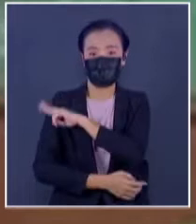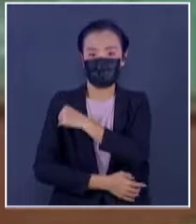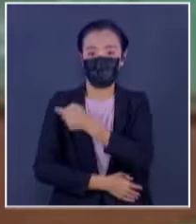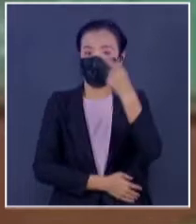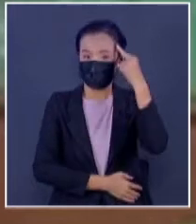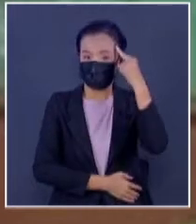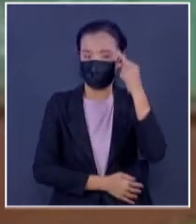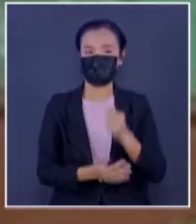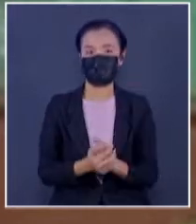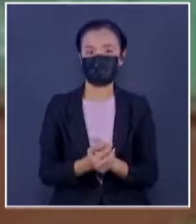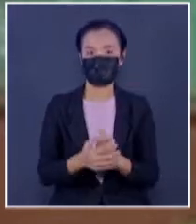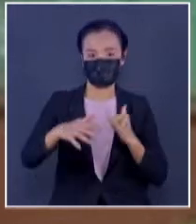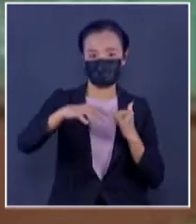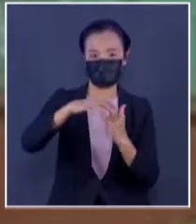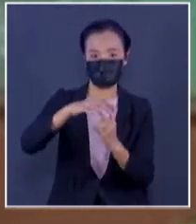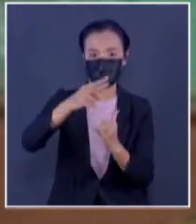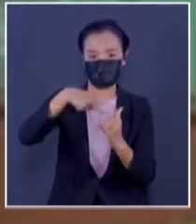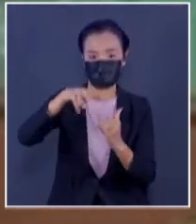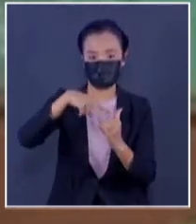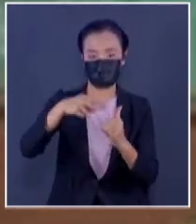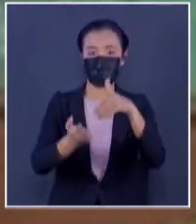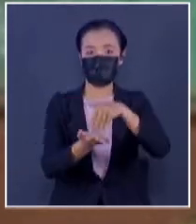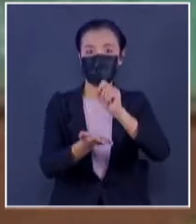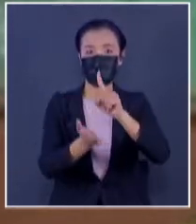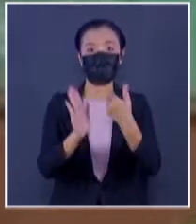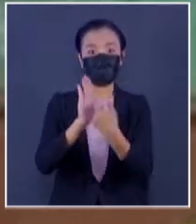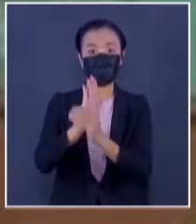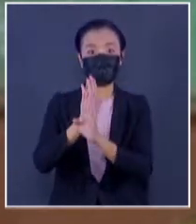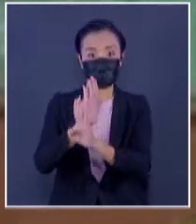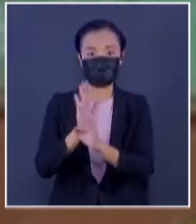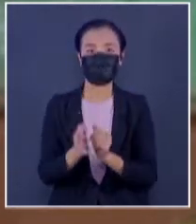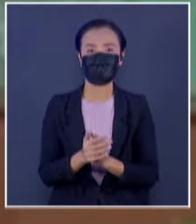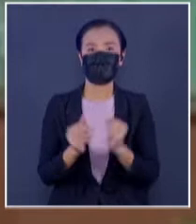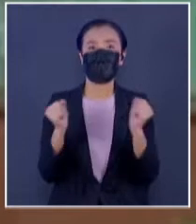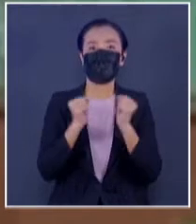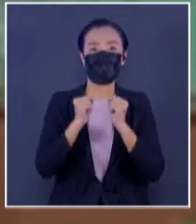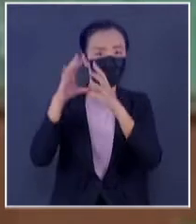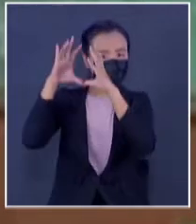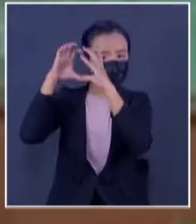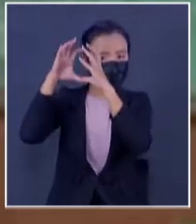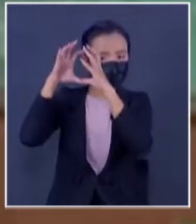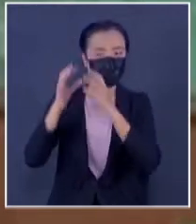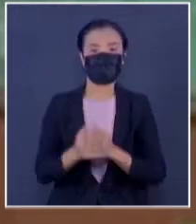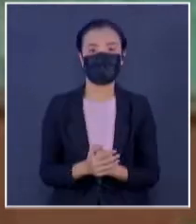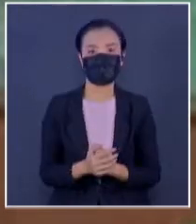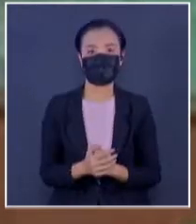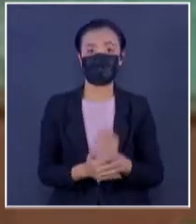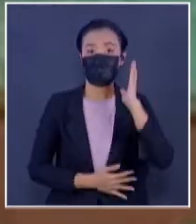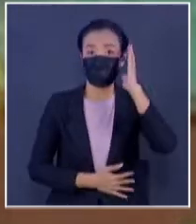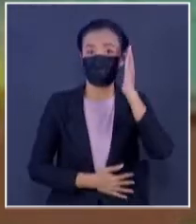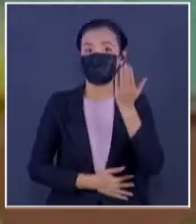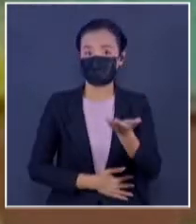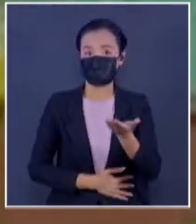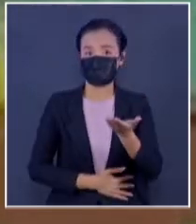ความเห็นว่าต้องส่งตัวไปรักษาต่อที่โรงพยาบาลศูนย์บุรีรัมย์เพราะเกรงว่าจะกระทบกระเทือนทางสมองในมานิตย์ซึ่ง